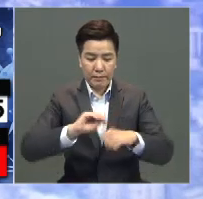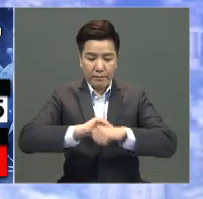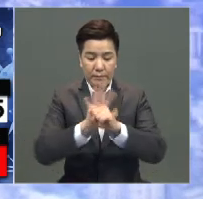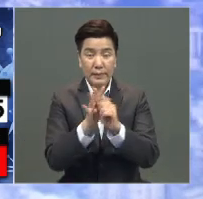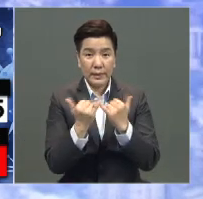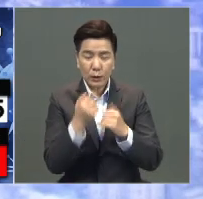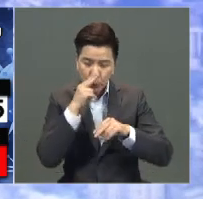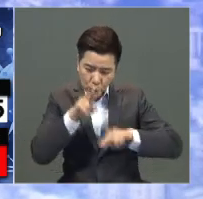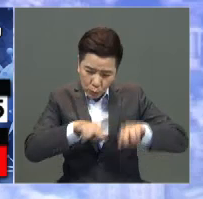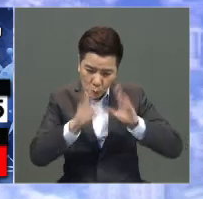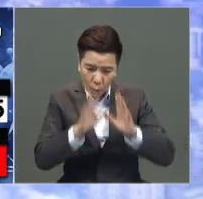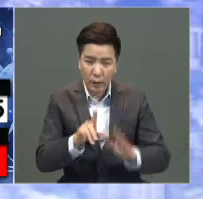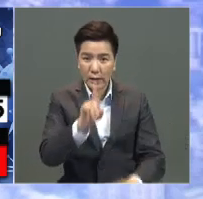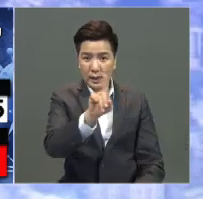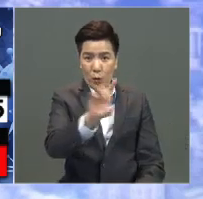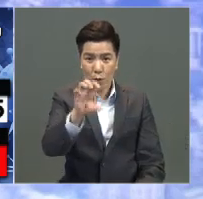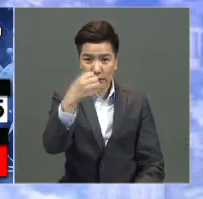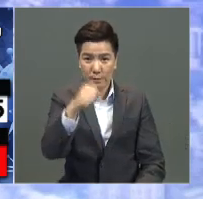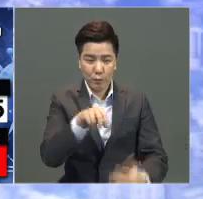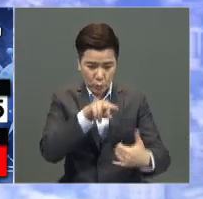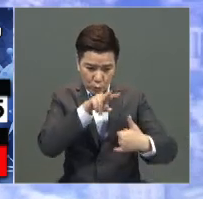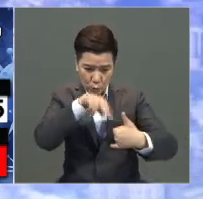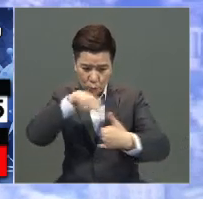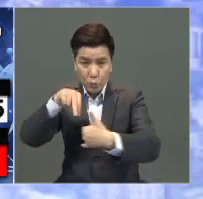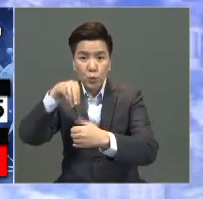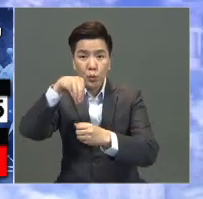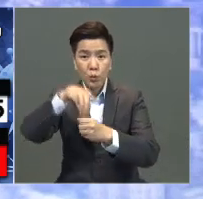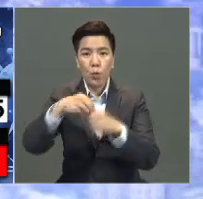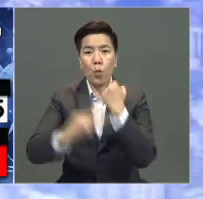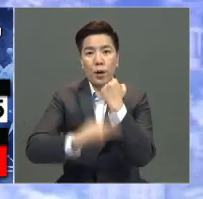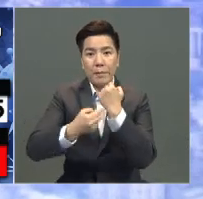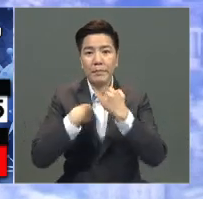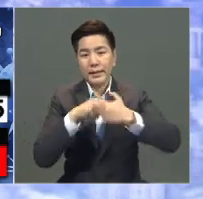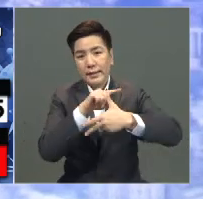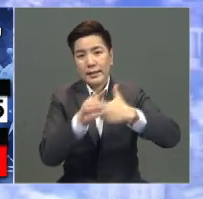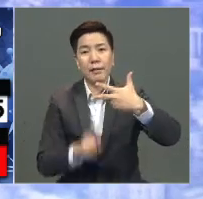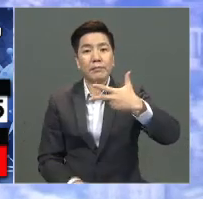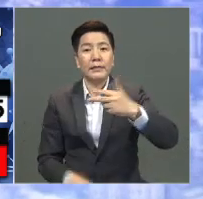หน่วยงานนี้เป็นส่วนใหญ่แล้วนะครับเมื่อเช้านี้ก็ได้รับรายงานเรื่องนี้ทางทางอีโอซีที่ทางกระทรวงสาธารณสุขก็ได้รายงานว่าผลการตรวจโควิชตอนนี้ทั้ง110รายนะครับที่พักอยู่ใน 3